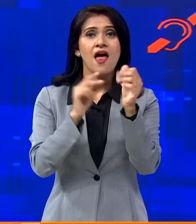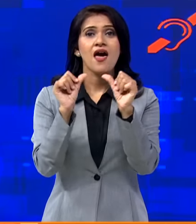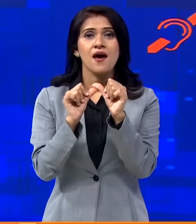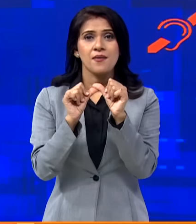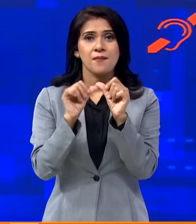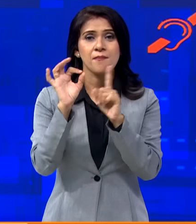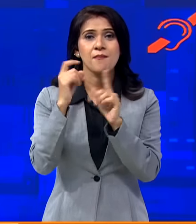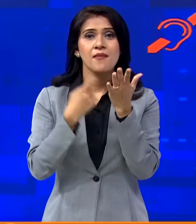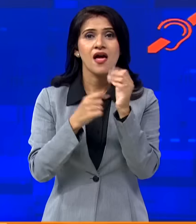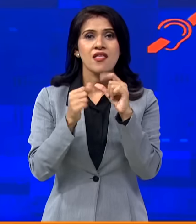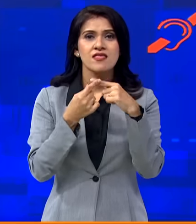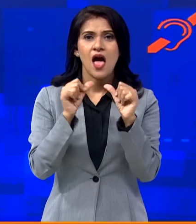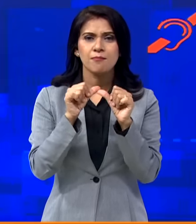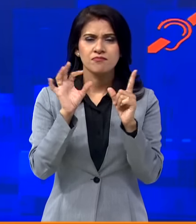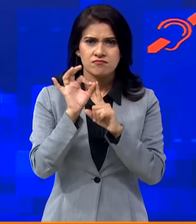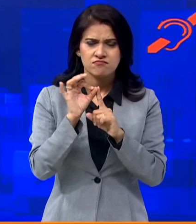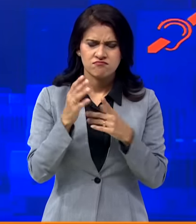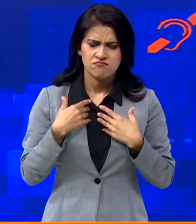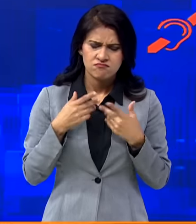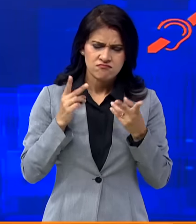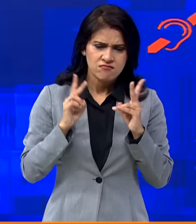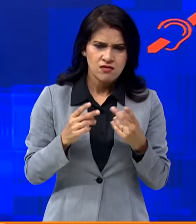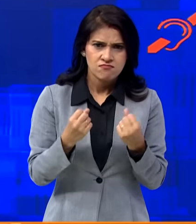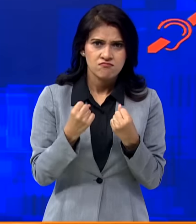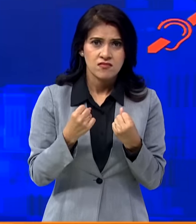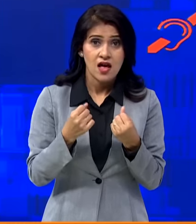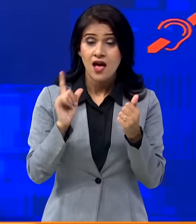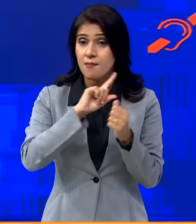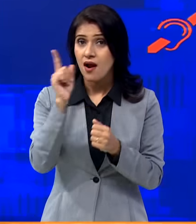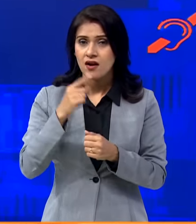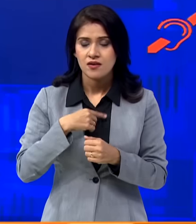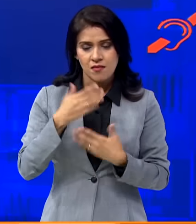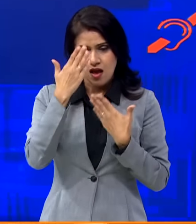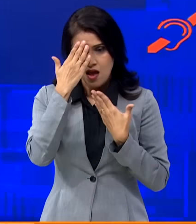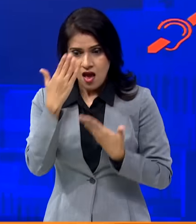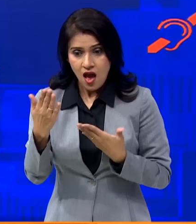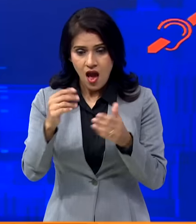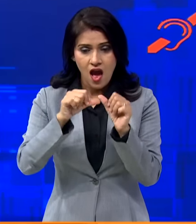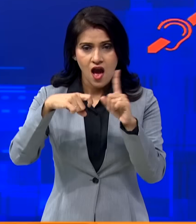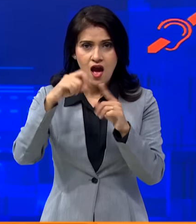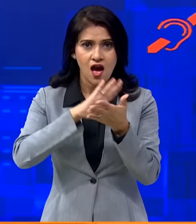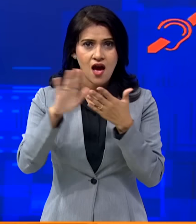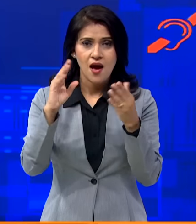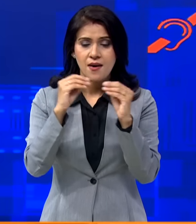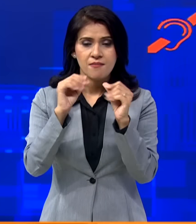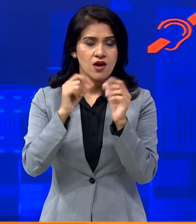रोटी खाना स्वीकार करते हैं लेकिन अकबर के सामने सजदा नहीं करते तब सनातन